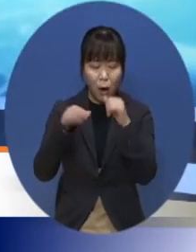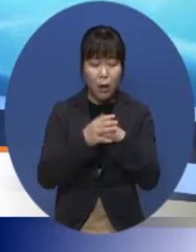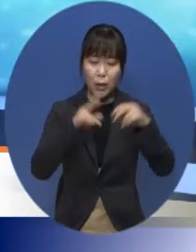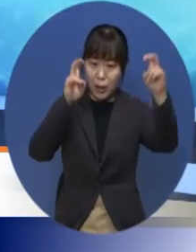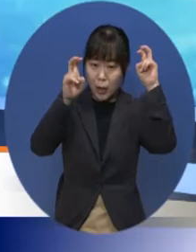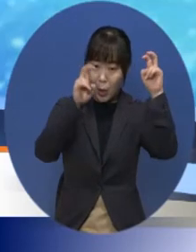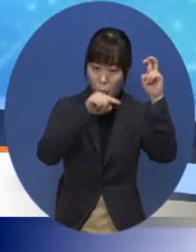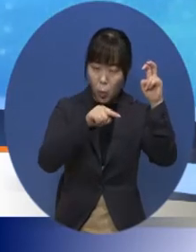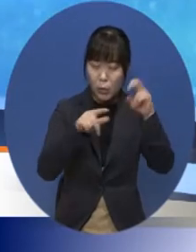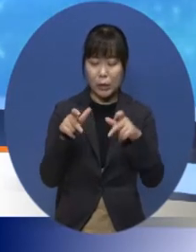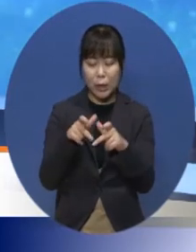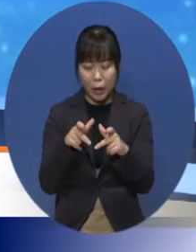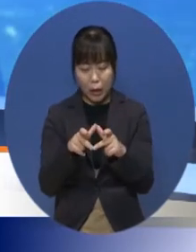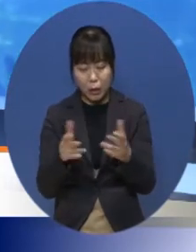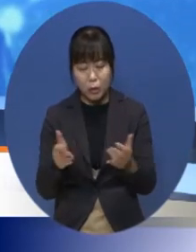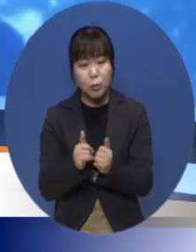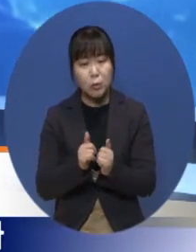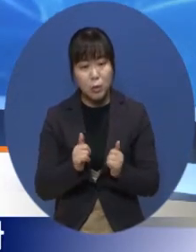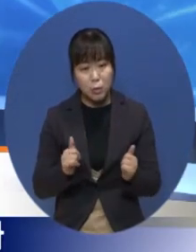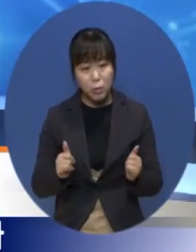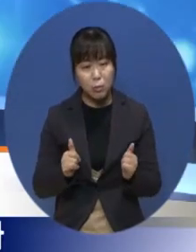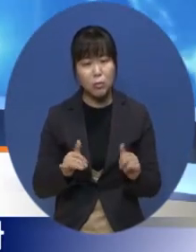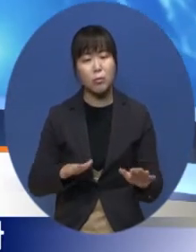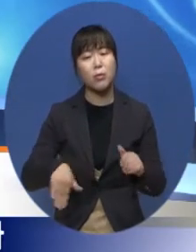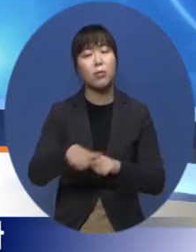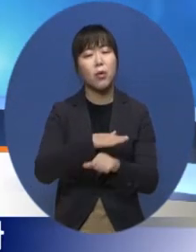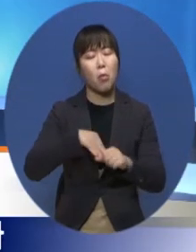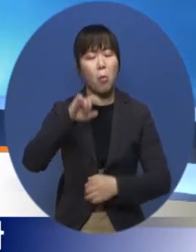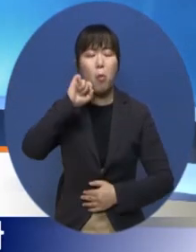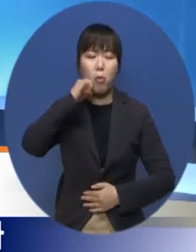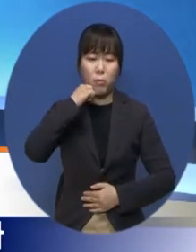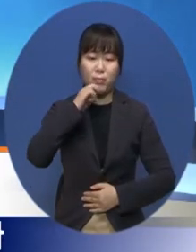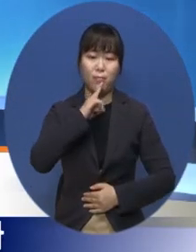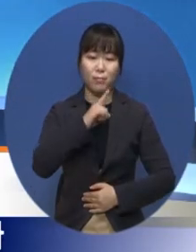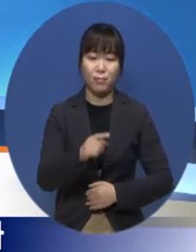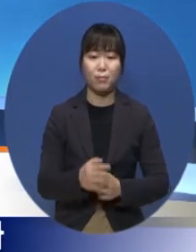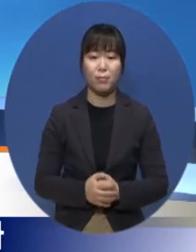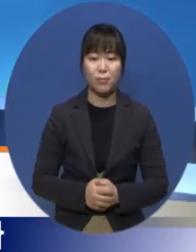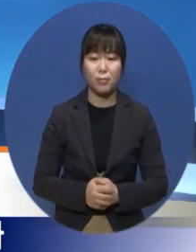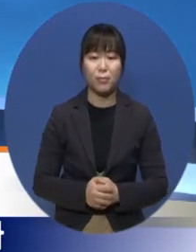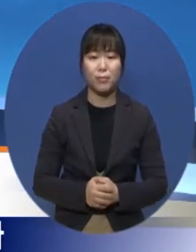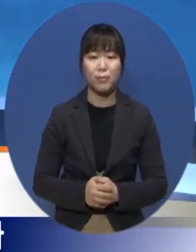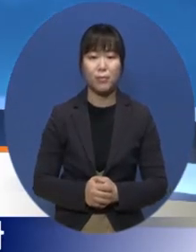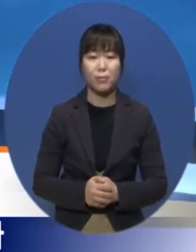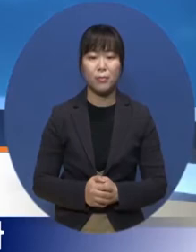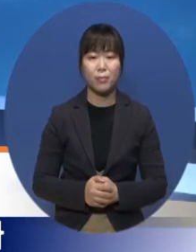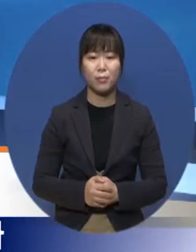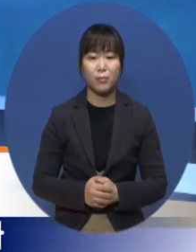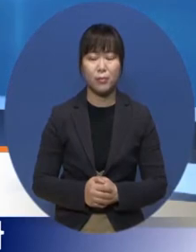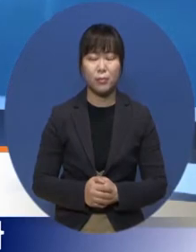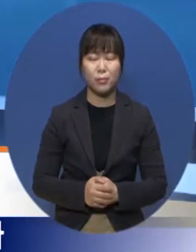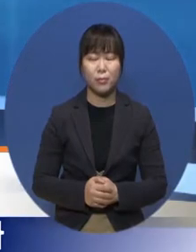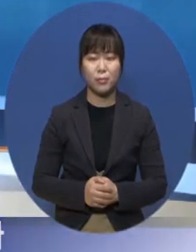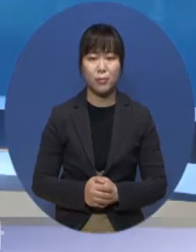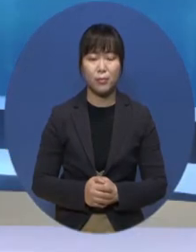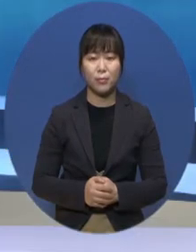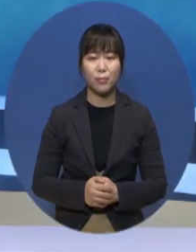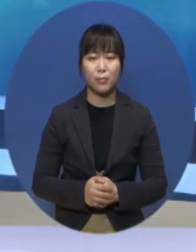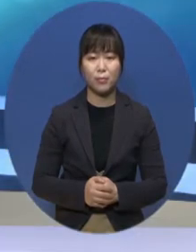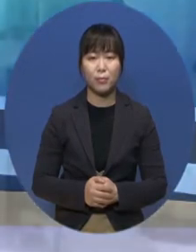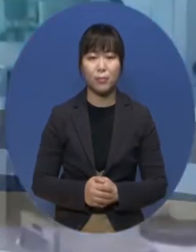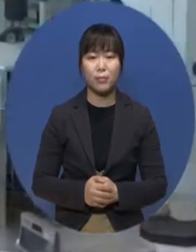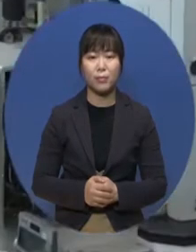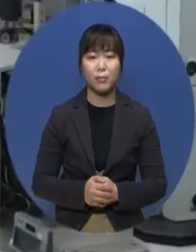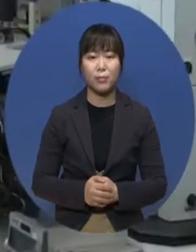하지만 기업도 장애인 근로자도 어려움에 처한 현실이라고 합니다. 자세한 내용 서정용 기자가 보도합니다.